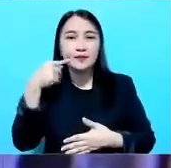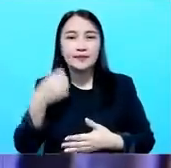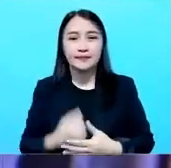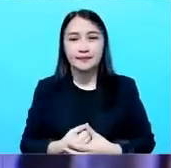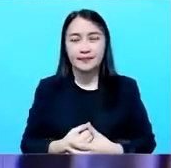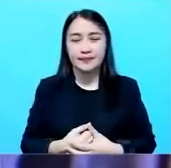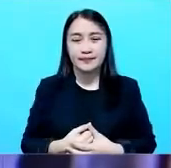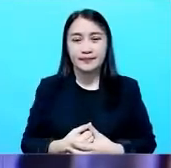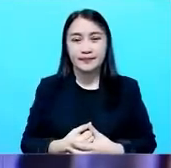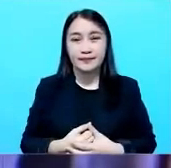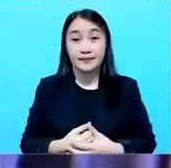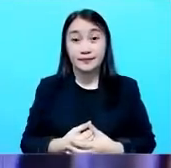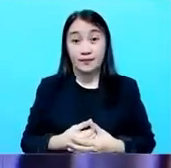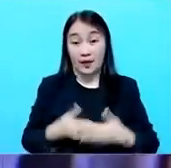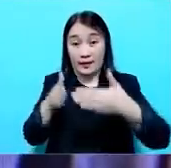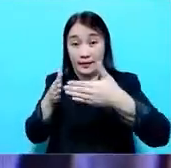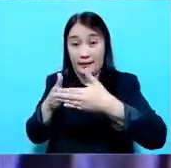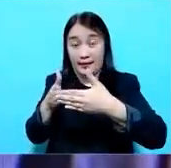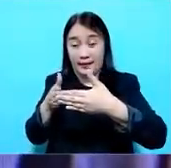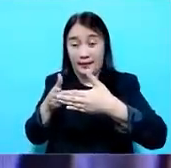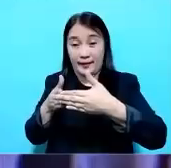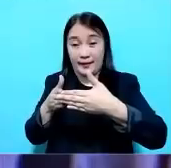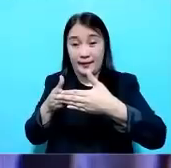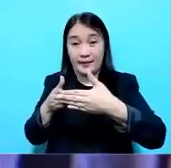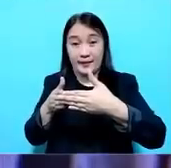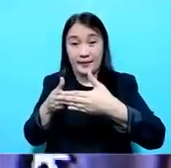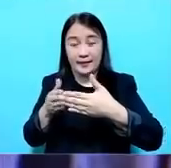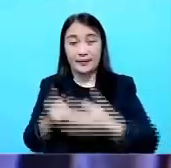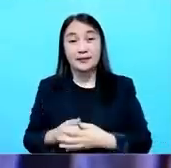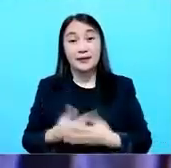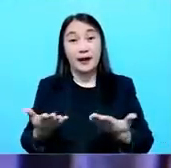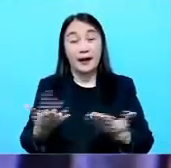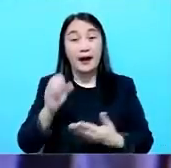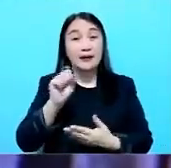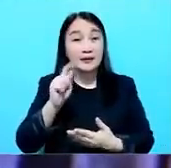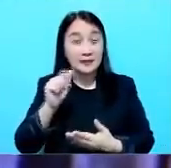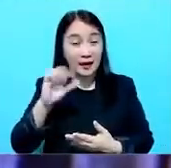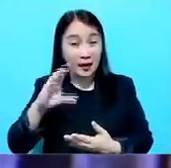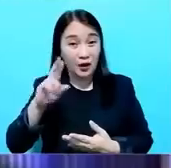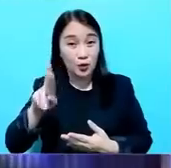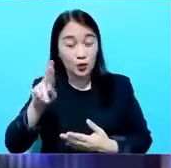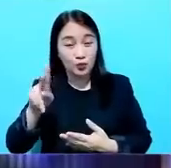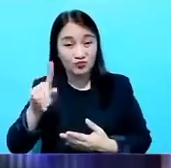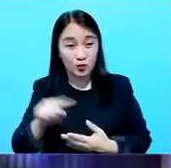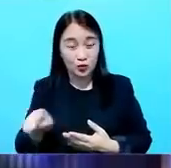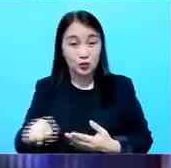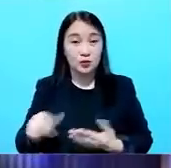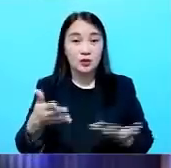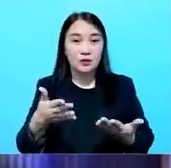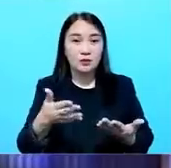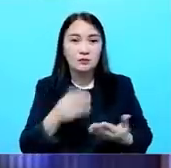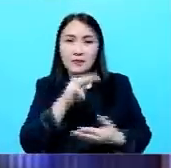Sa kantong ito ng Andalusia at Malabon Street sa Santa Cruz, Maynila, makikita ang naka-hazard na kotse. Maya-maya,